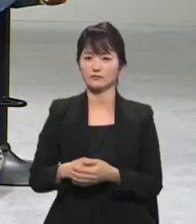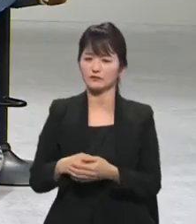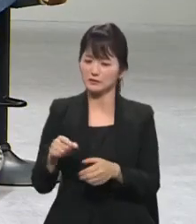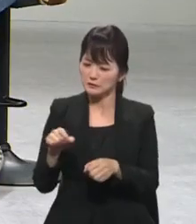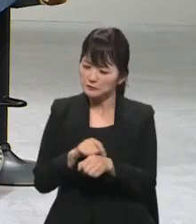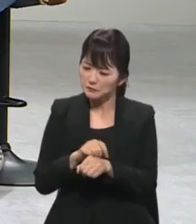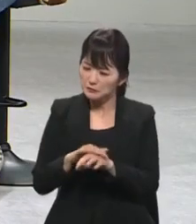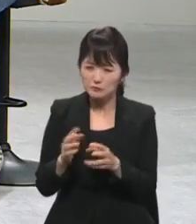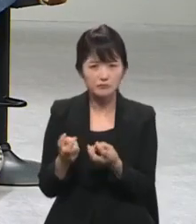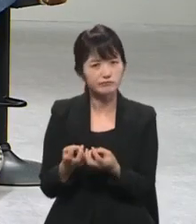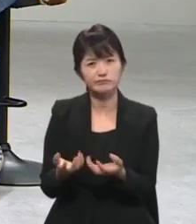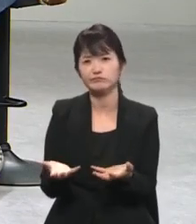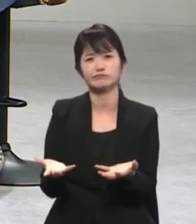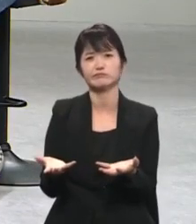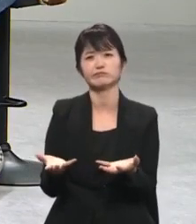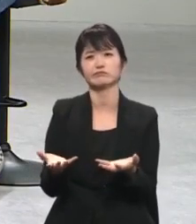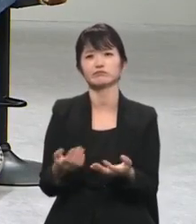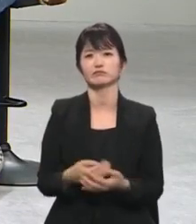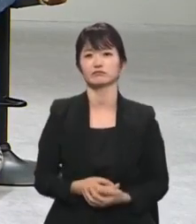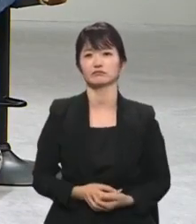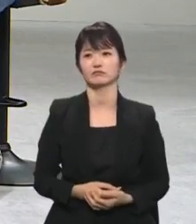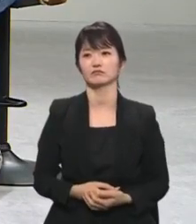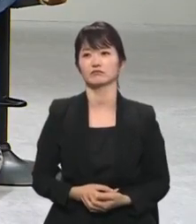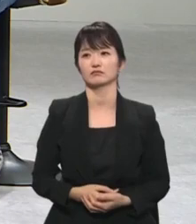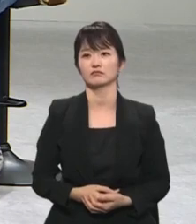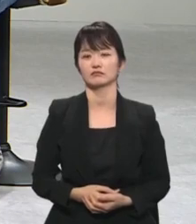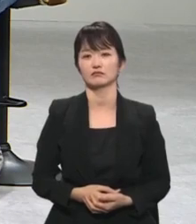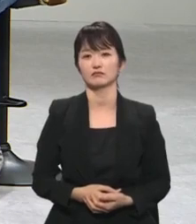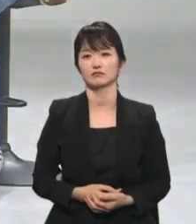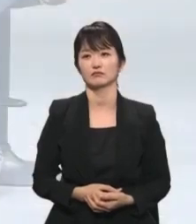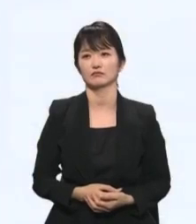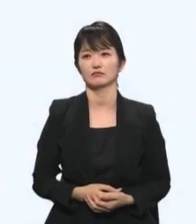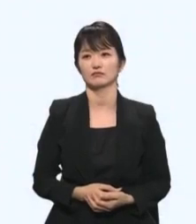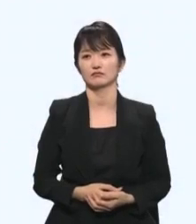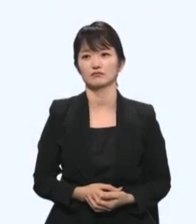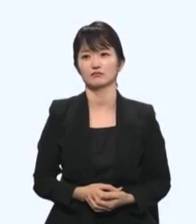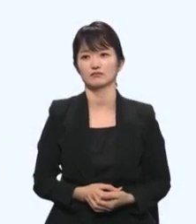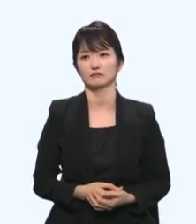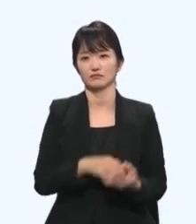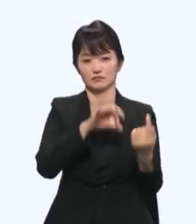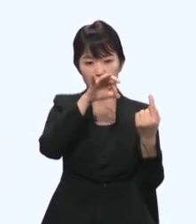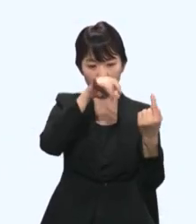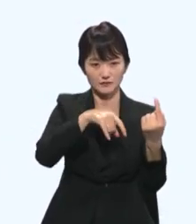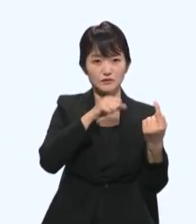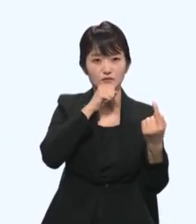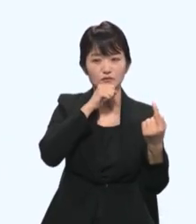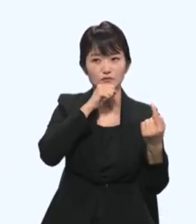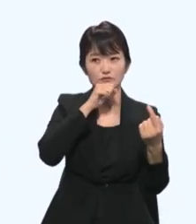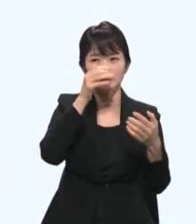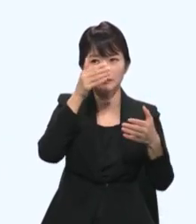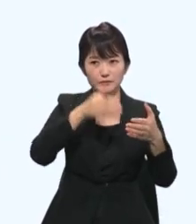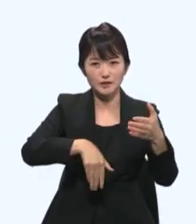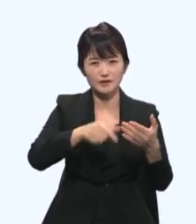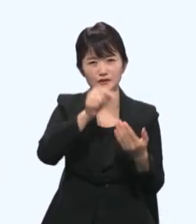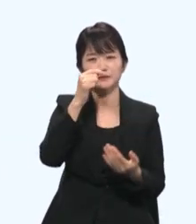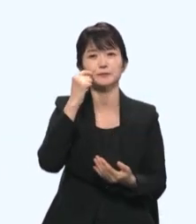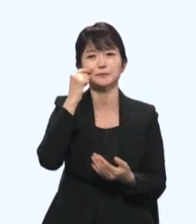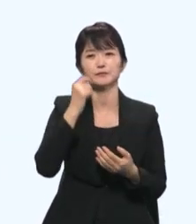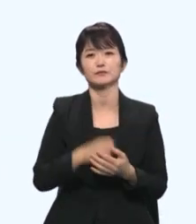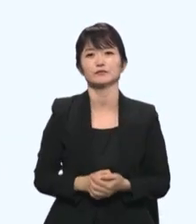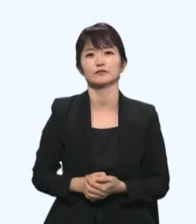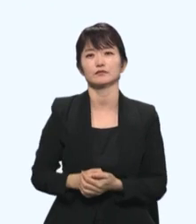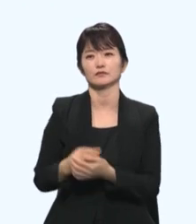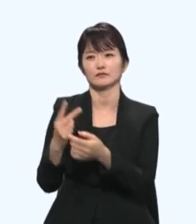대안이 없어서 문제라고 합니다 공모전 했는데 지금 최우수상은 점수 미달이든 채택된게 없었고요